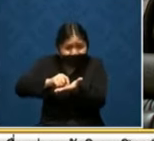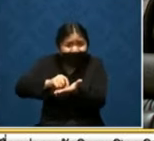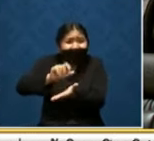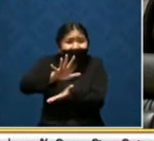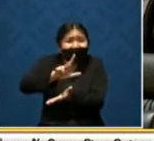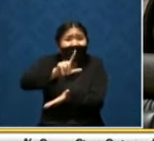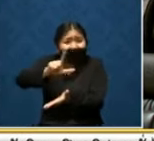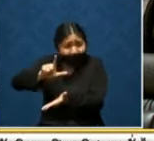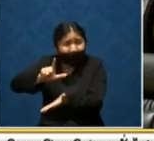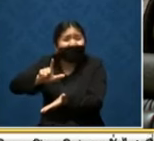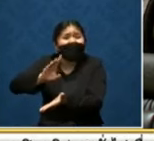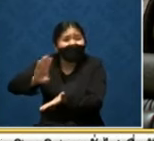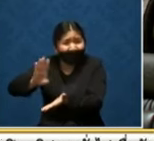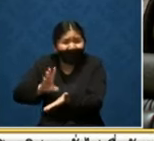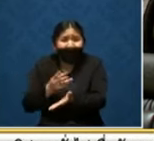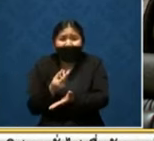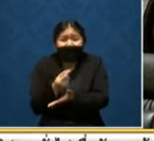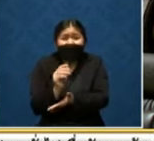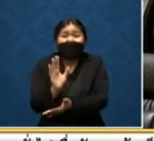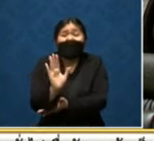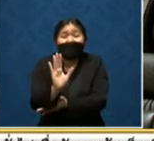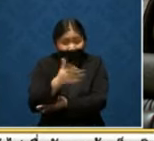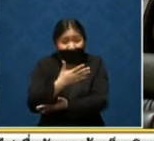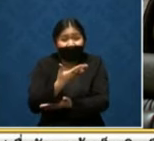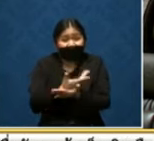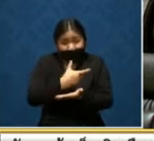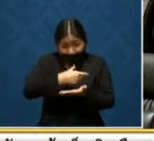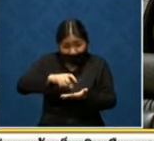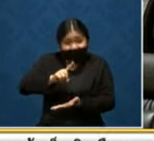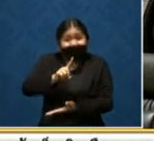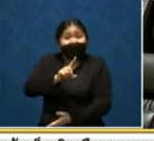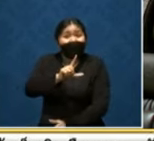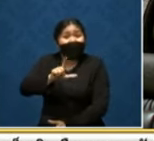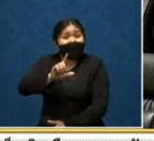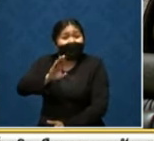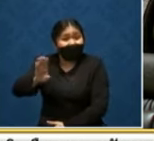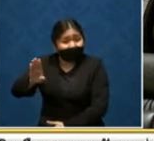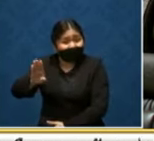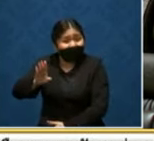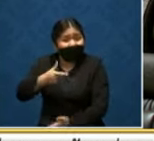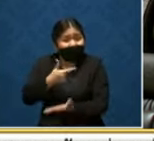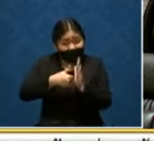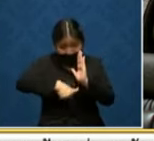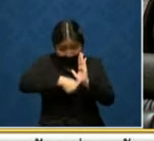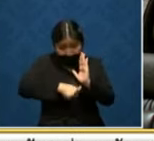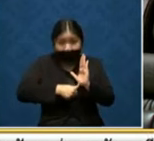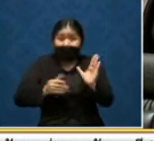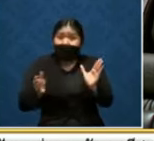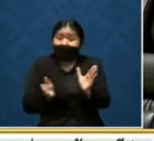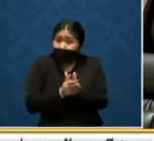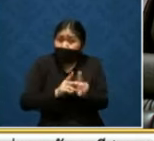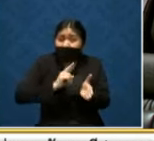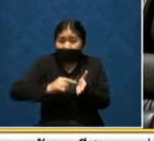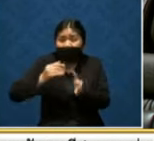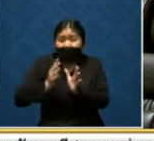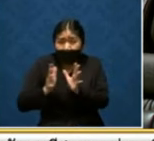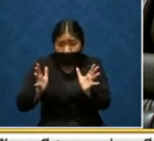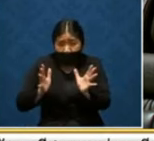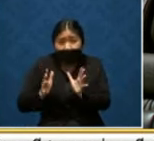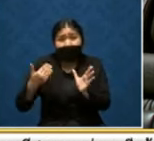บาทเองจะรีบนะจ๊ะแล้วก็โอนไปอีก 1ล้านบาทนี่สลิปโอนเงินทั้งหมดมีอีกมากมายท่านประธาน